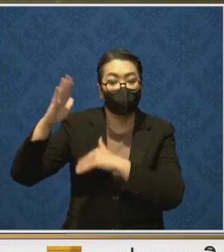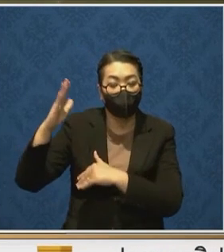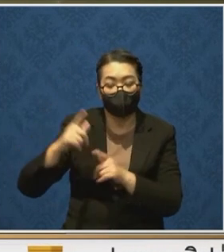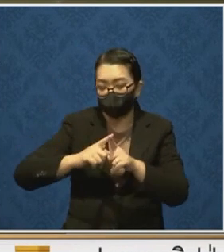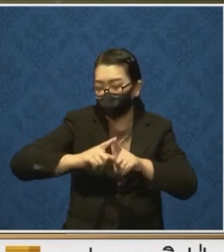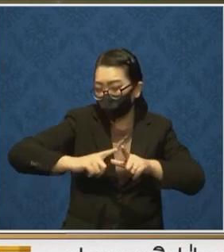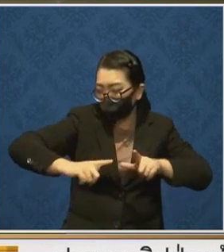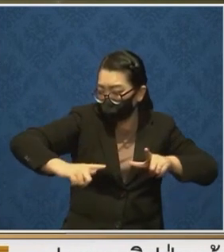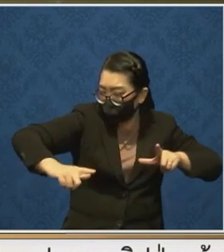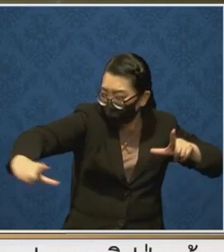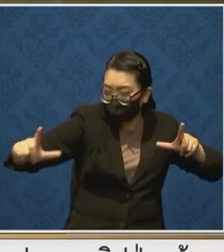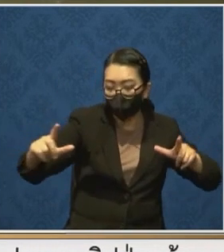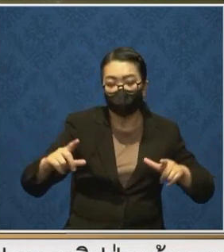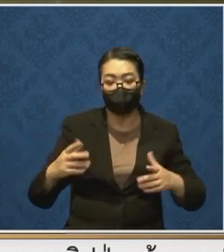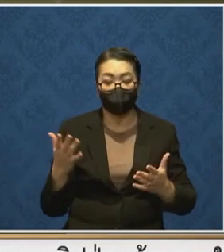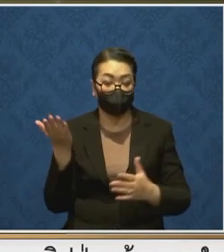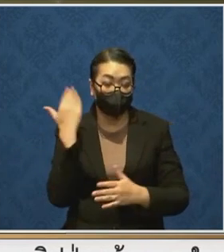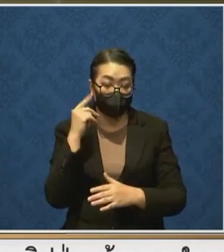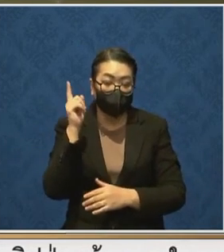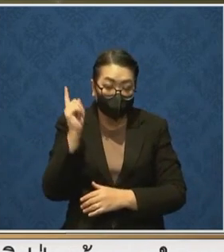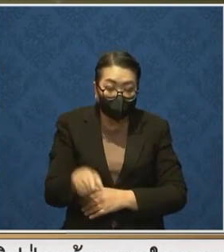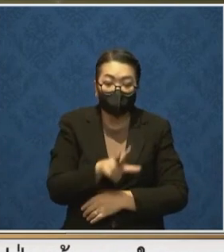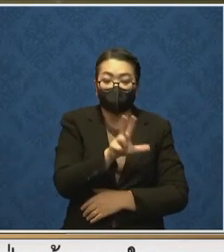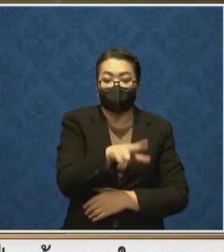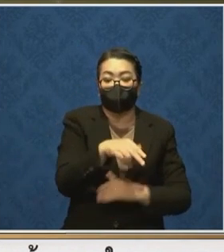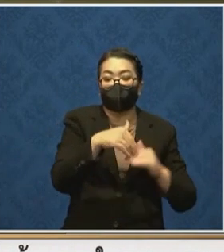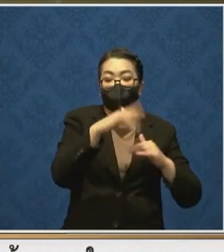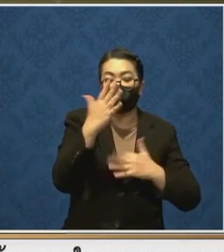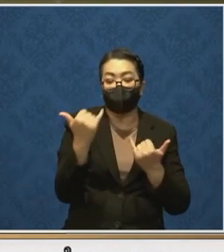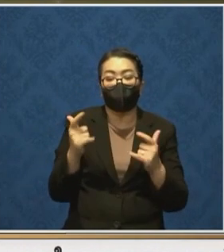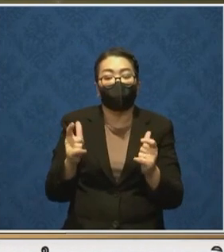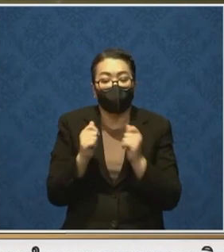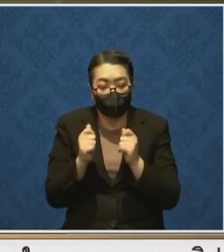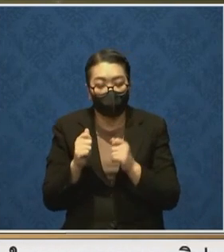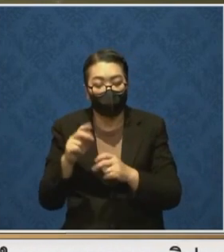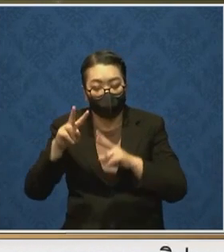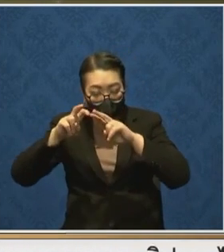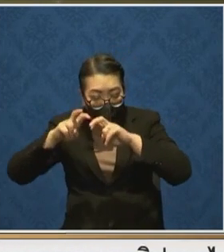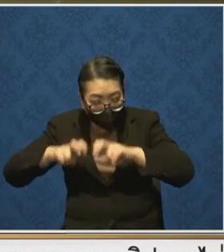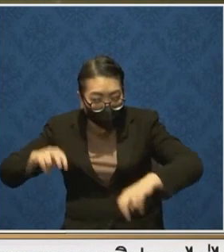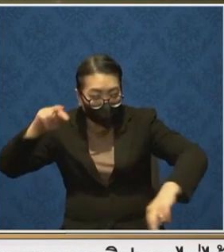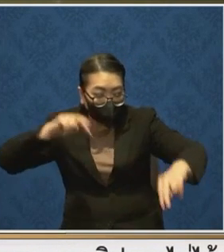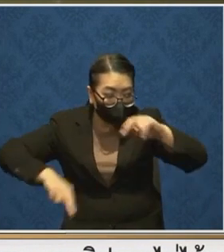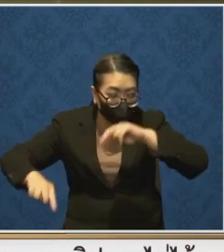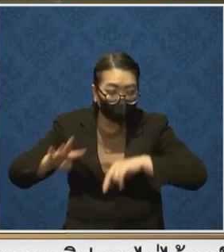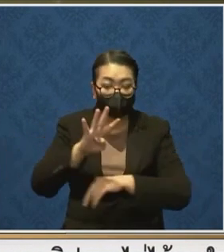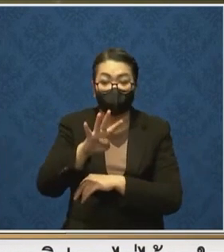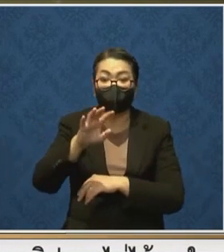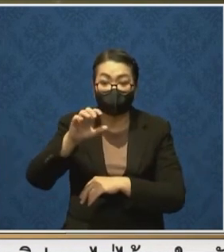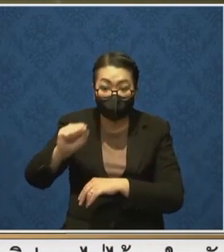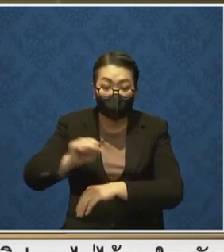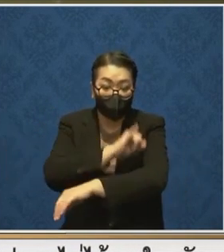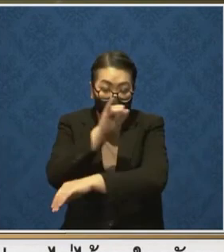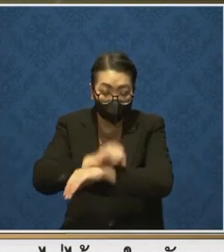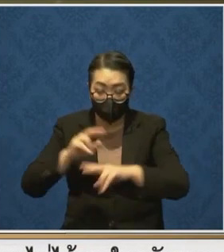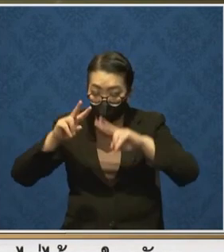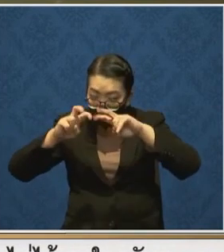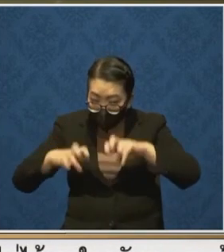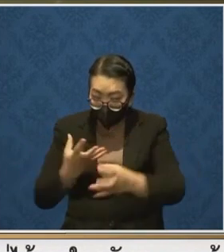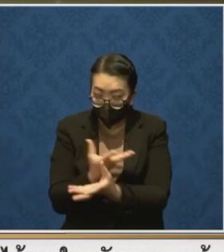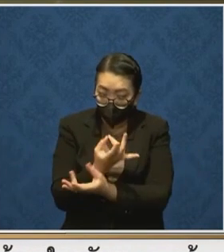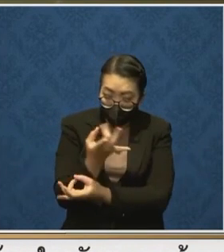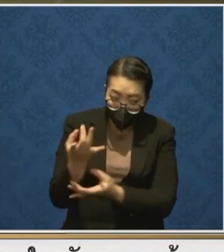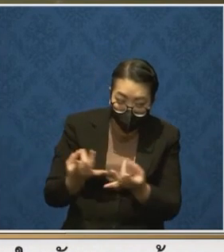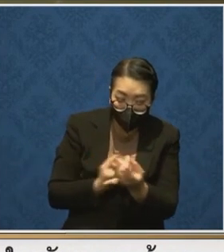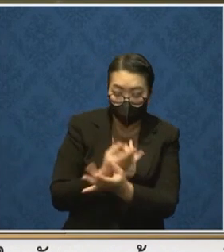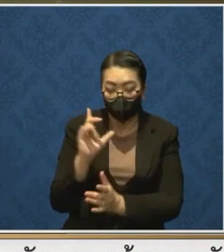ได้รับสำประทานดำเิการแค่ 3,000 กวาไร่แต่ตอนนี้ไดรบุญาตให้สำรวจแร่ทองคบริษที่เกือบ 4,000 ไร่ซึ่งท่านรฐมทิ